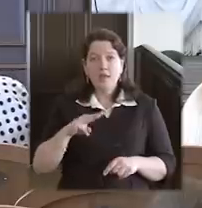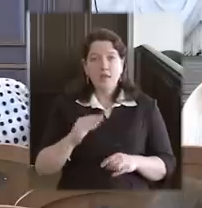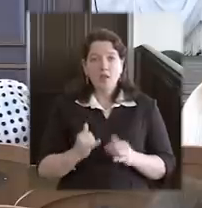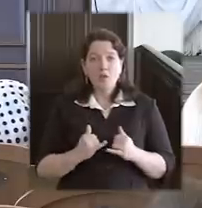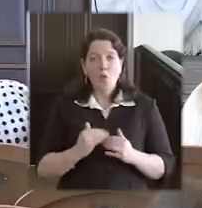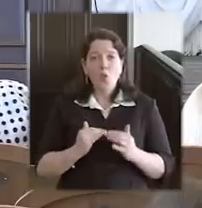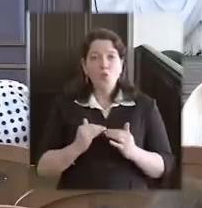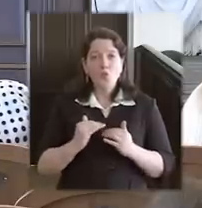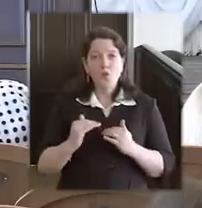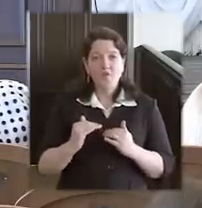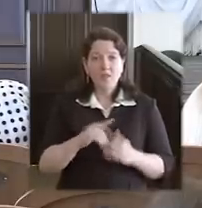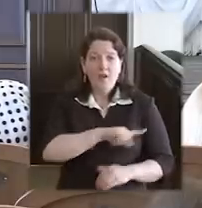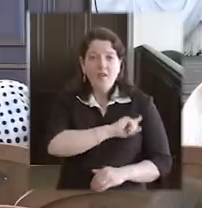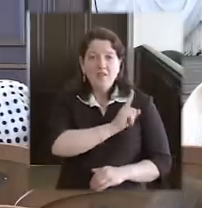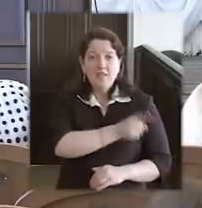по степени зла,